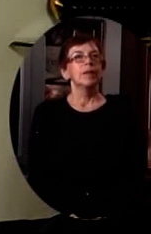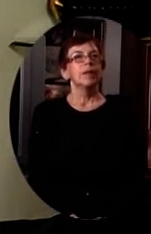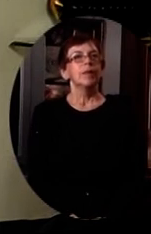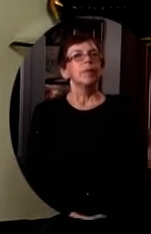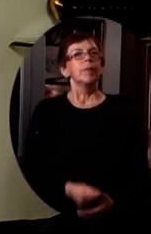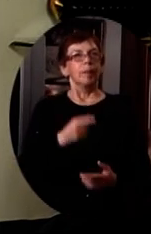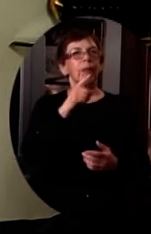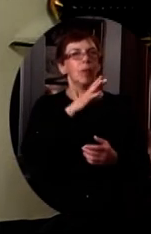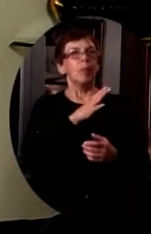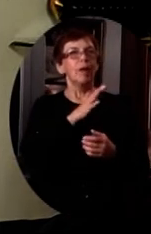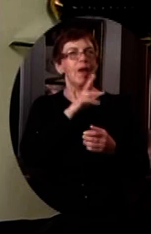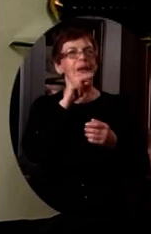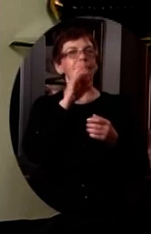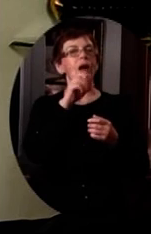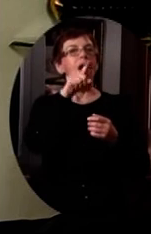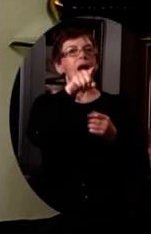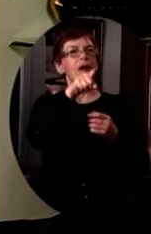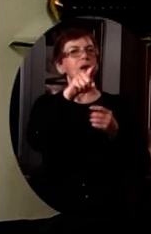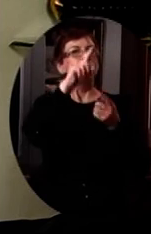את זוכרת חגים בבית?